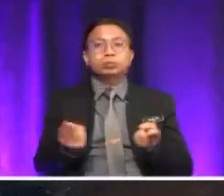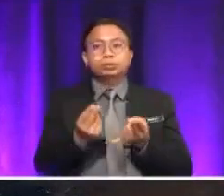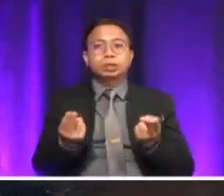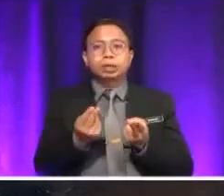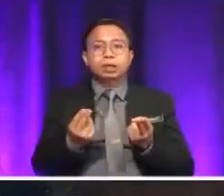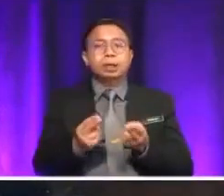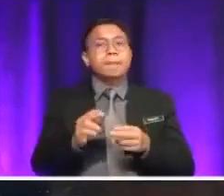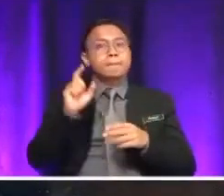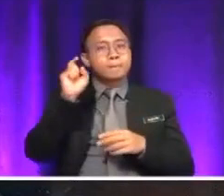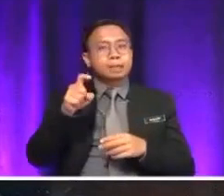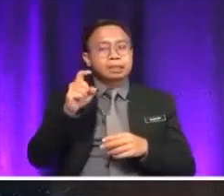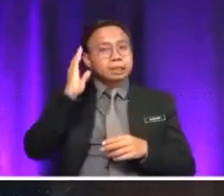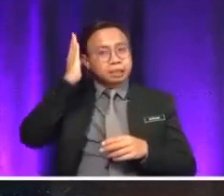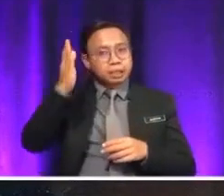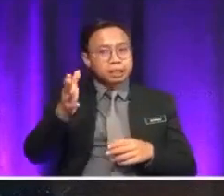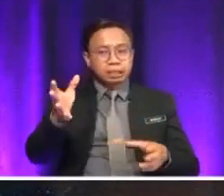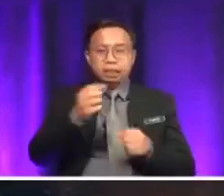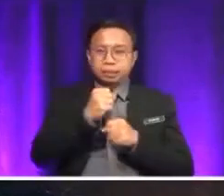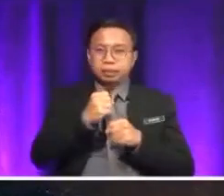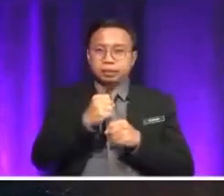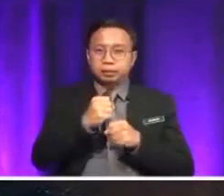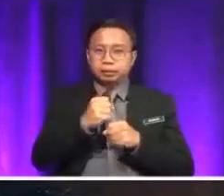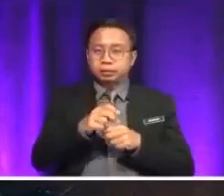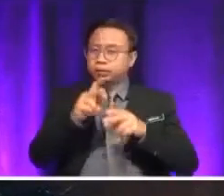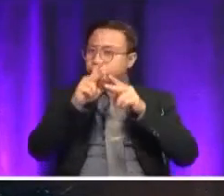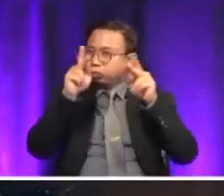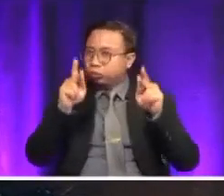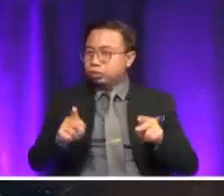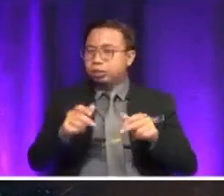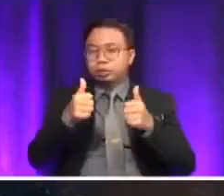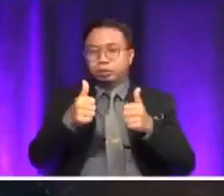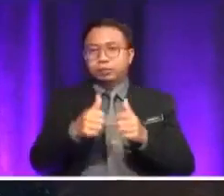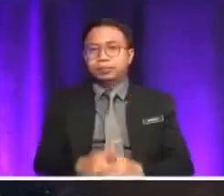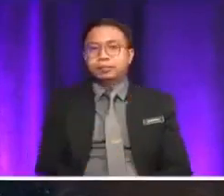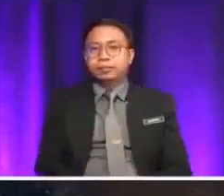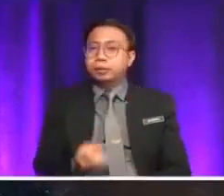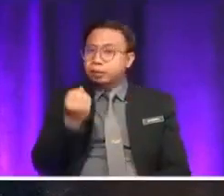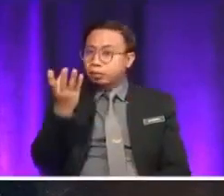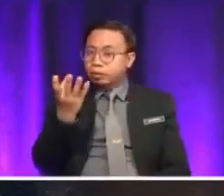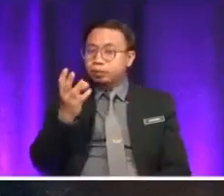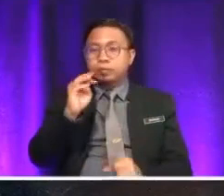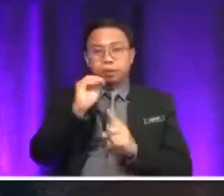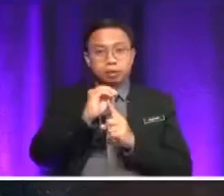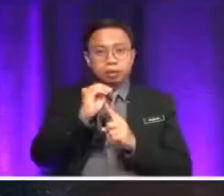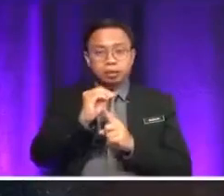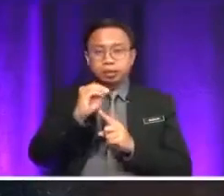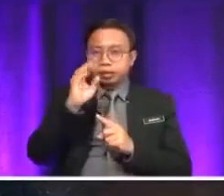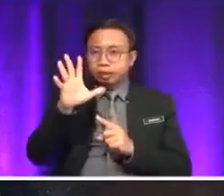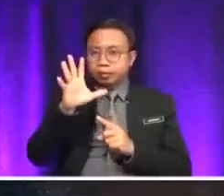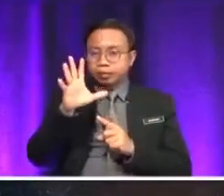usaha pasti akan mendapat keputusan yang semula. Okey, Zara. Dengan itu, cikgu, berapa markah kita nak bagi? Bagi 5.